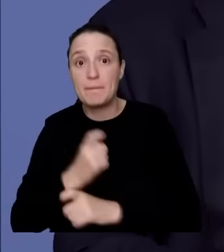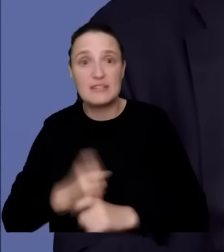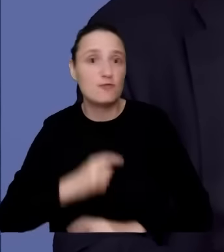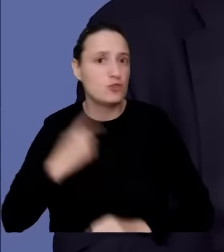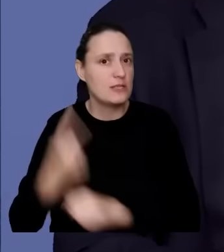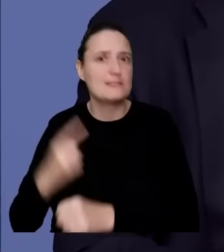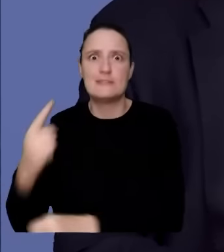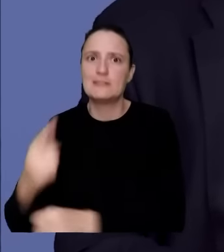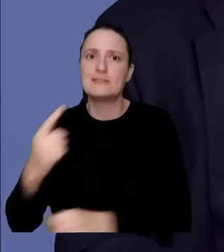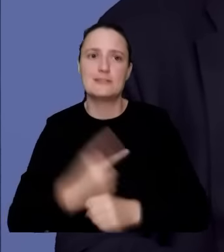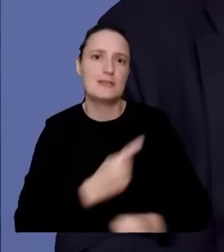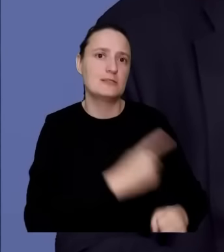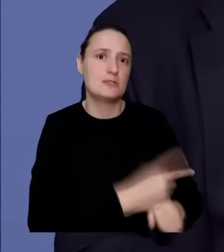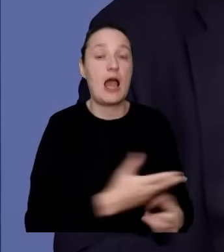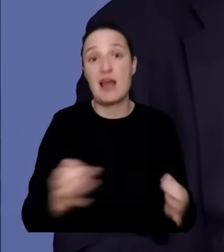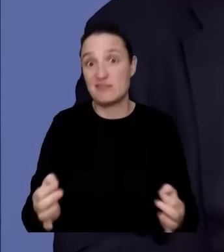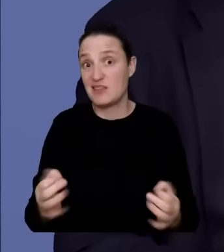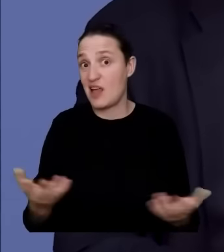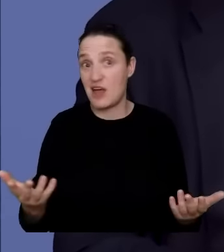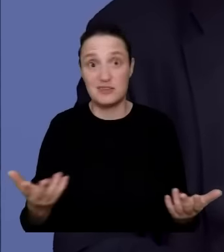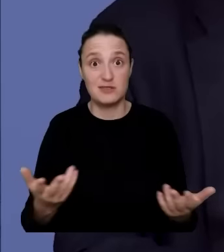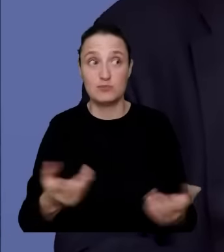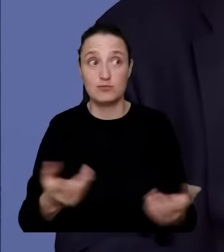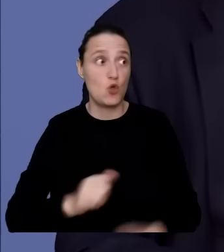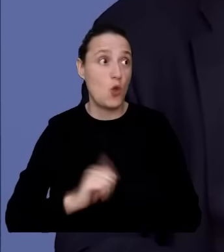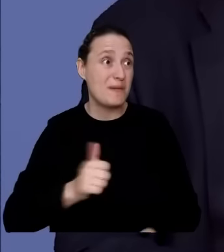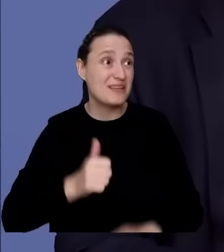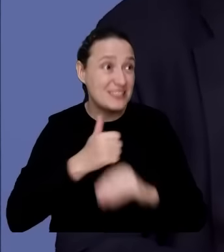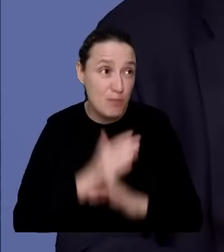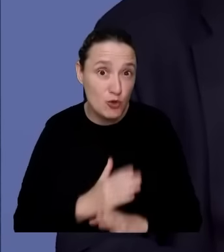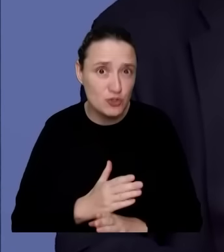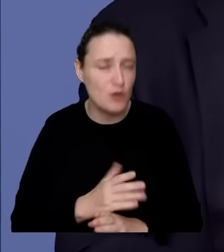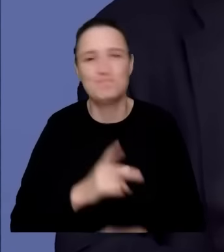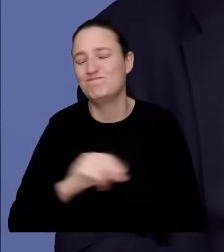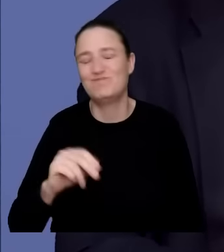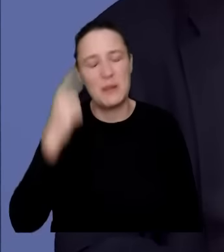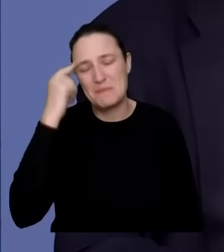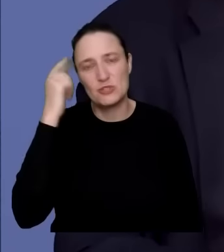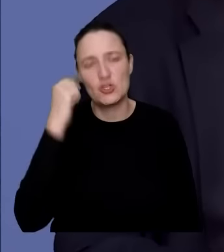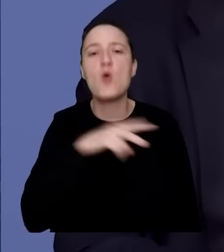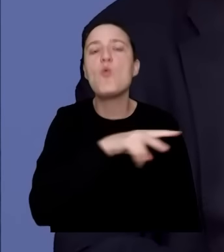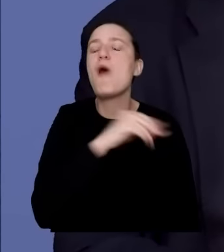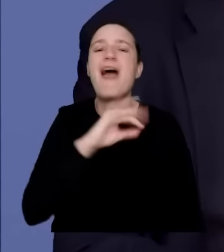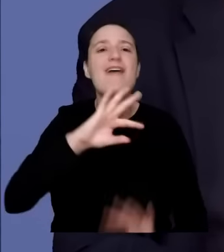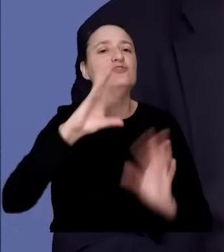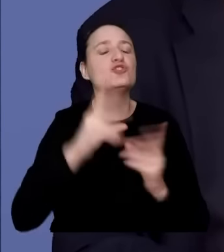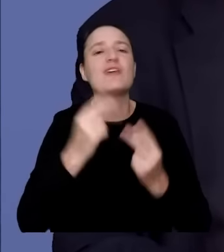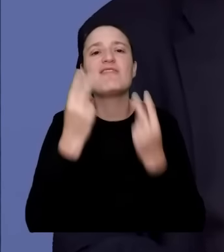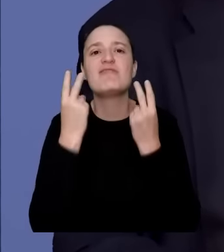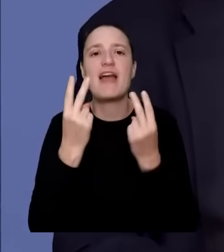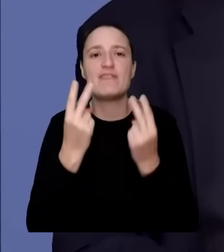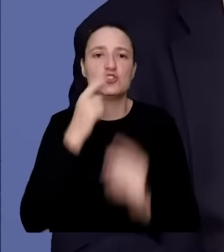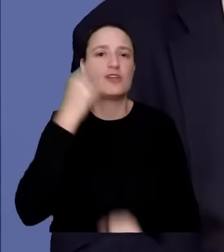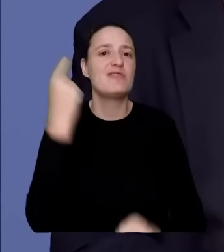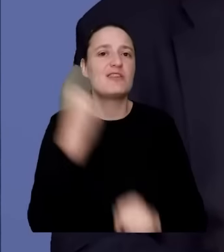o tym że to by były kompetencje dzielone to mało powiedziane sądzę że Unia chce przejąć najważniejsze kompetencje